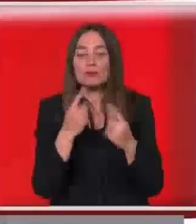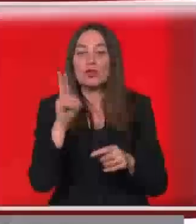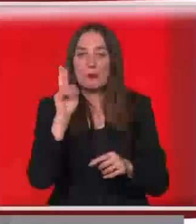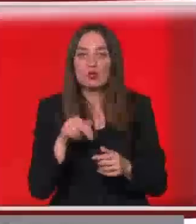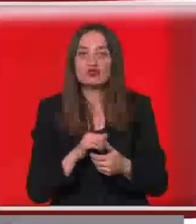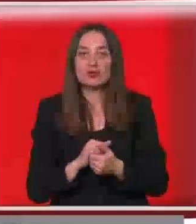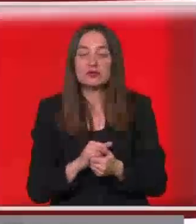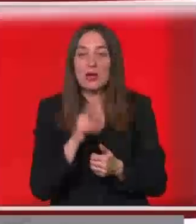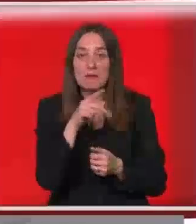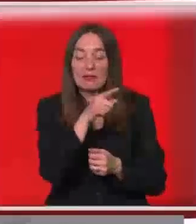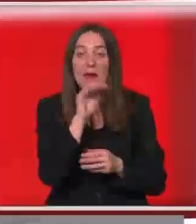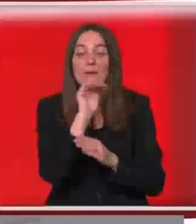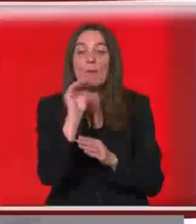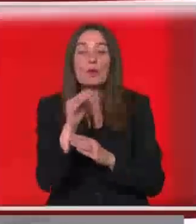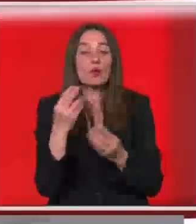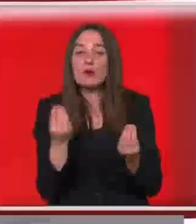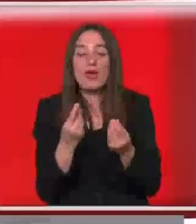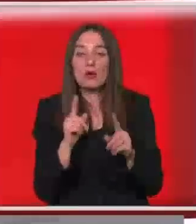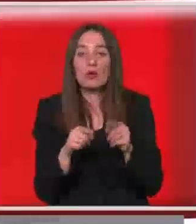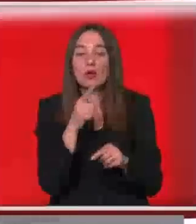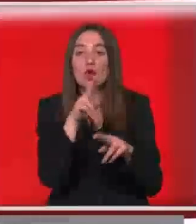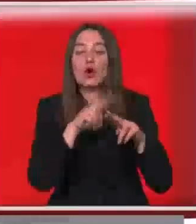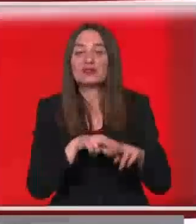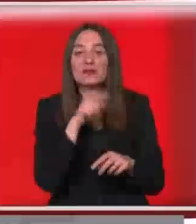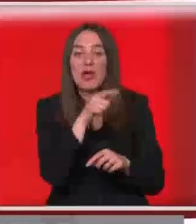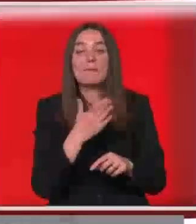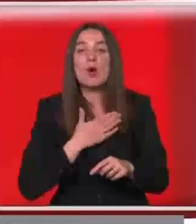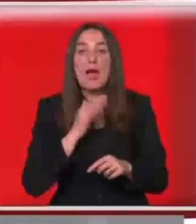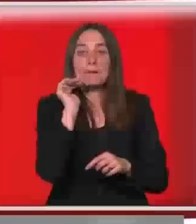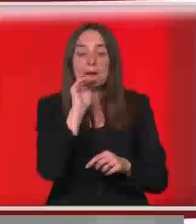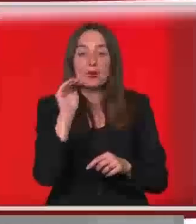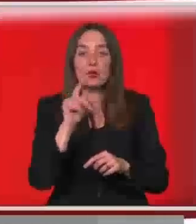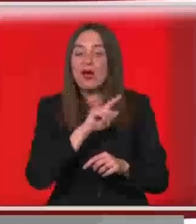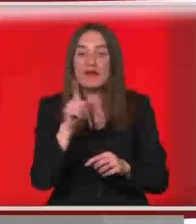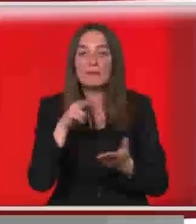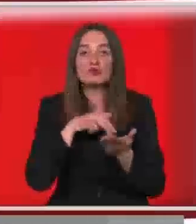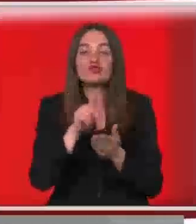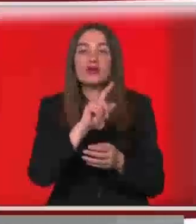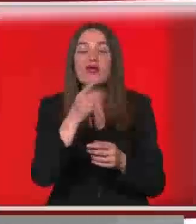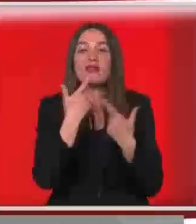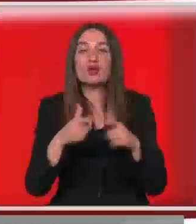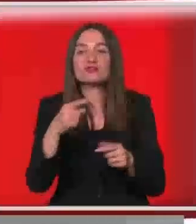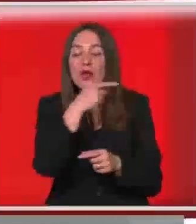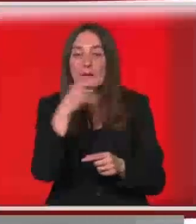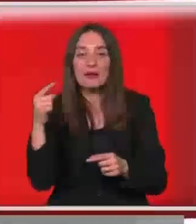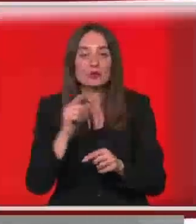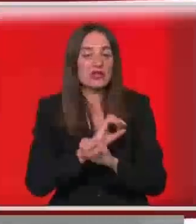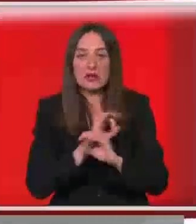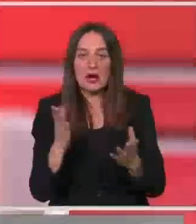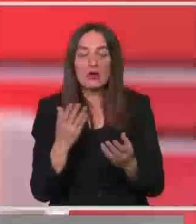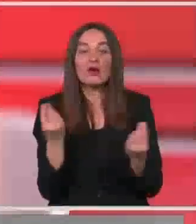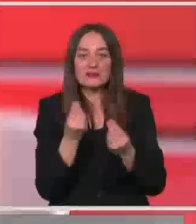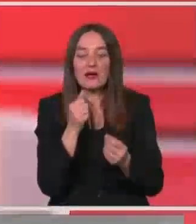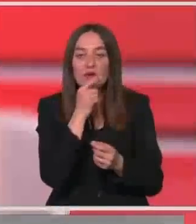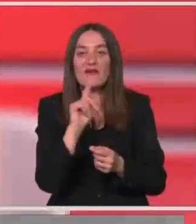mogućnost. Je li imate preporuku neku? Ili je to ostavljeno na vama? Moja preporuka je nemojte ići u nedozvoljeni minus nikako. Ne, mislim... I zato je